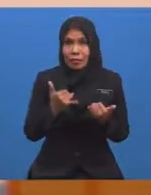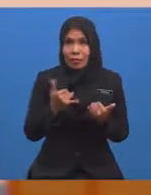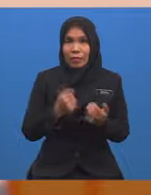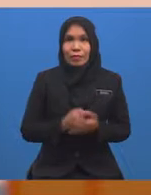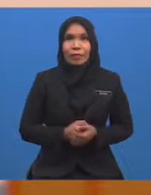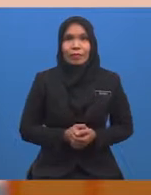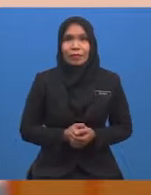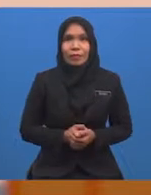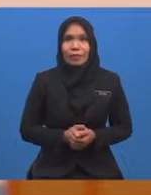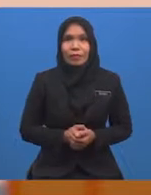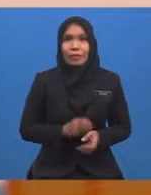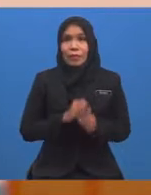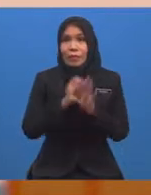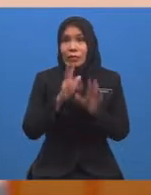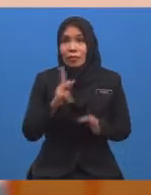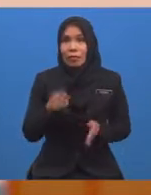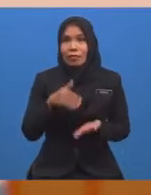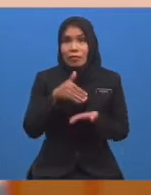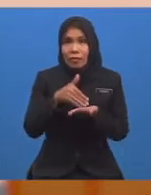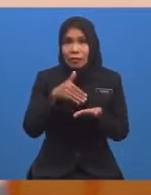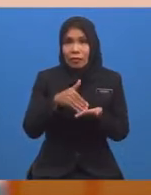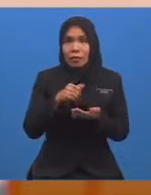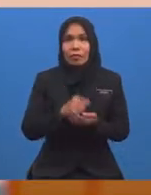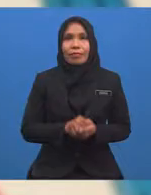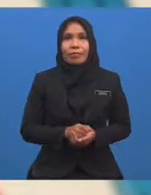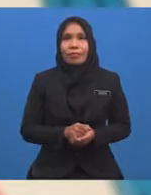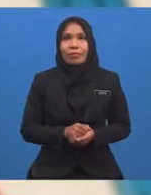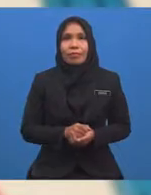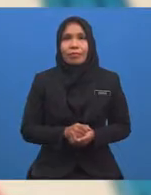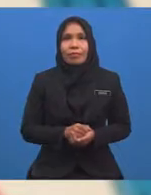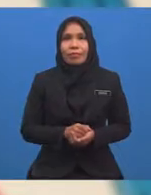Coba anda jawab soal ini